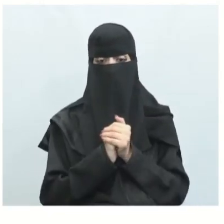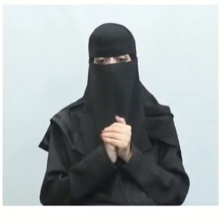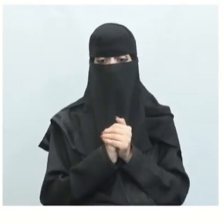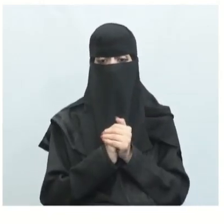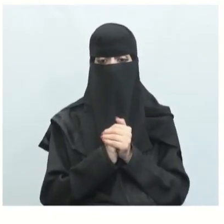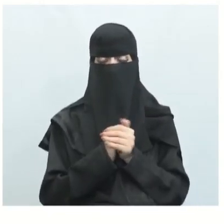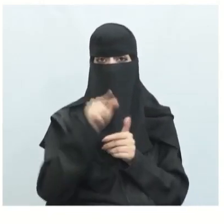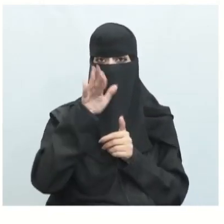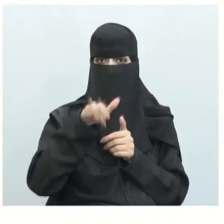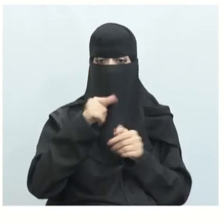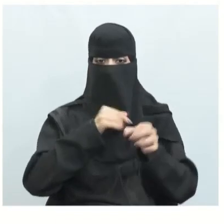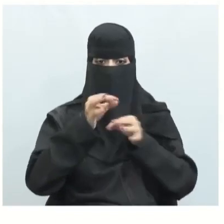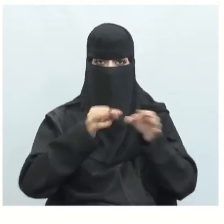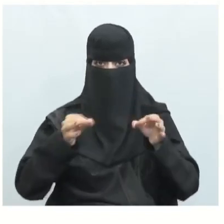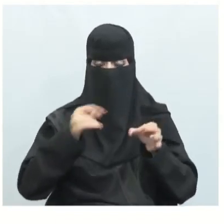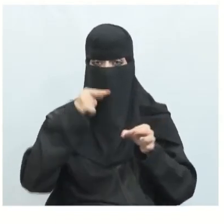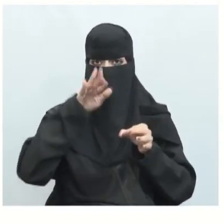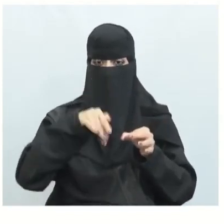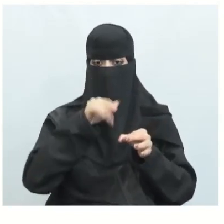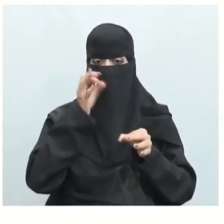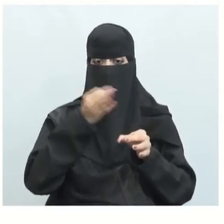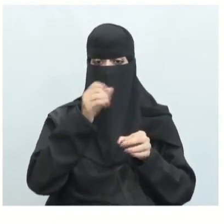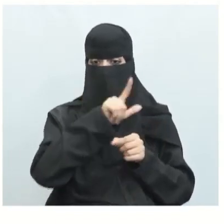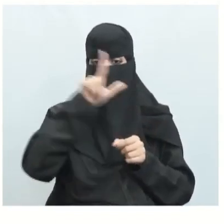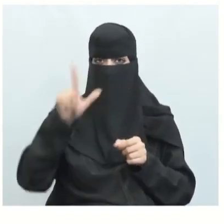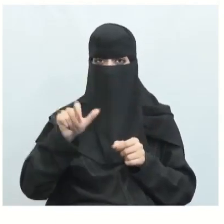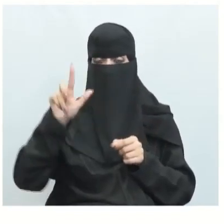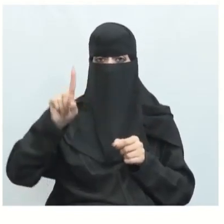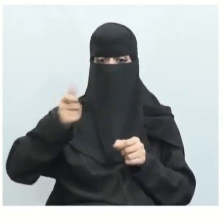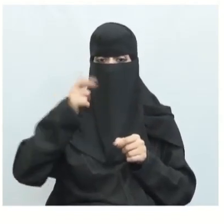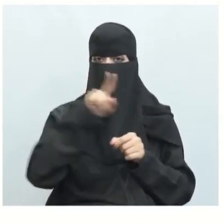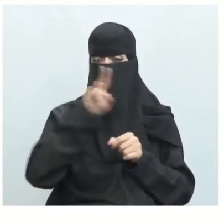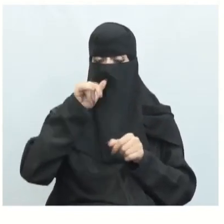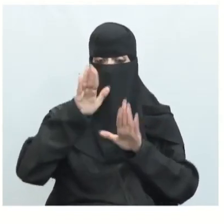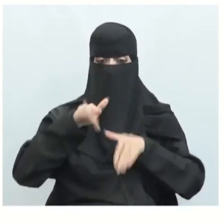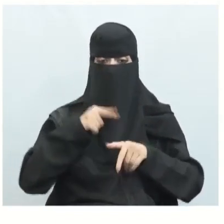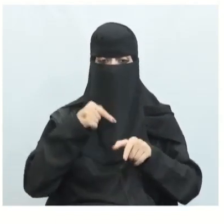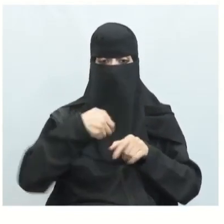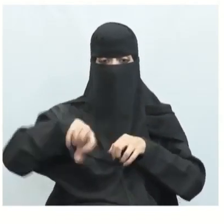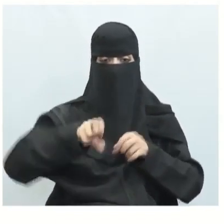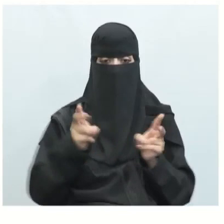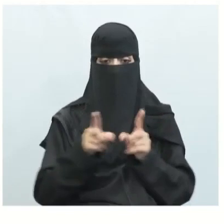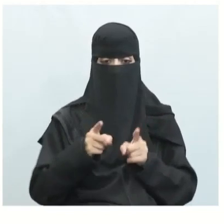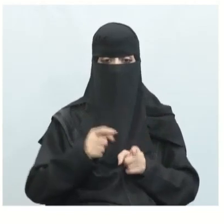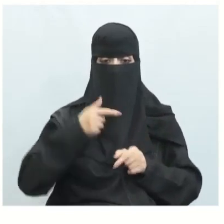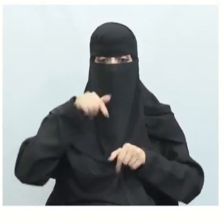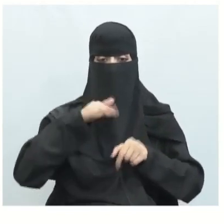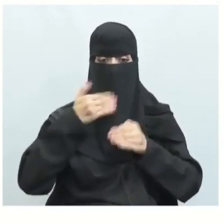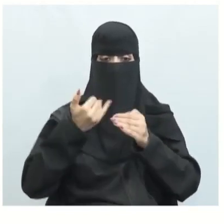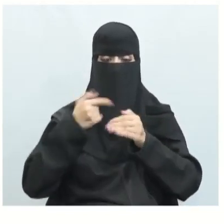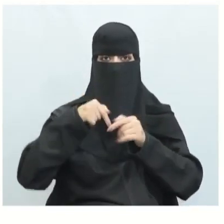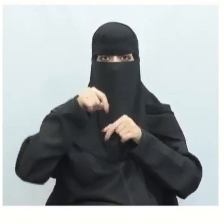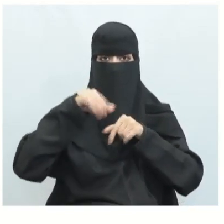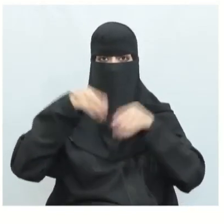الحلقات المخططات في لغه بايثون لا توفر لغه بايثون نوعا محددا مسبقا من البيانات للاشجار